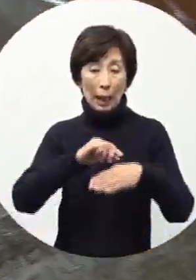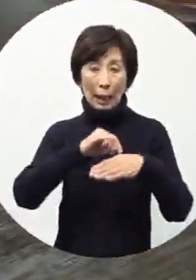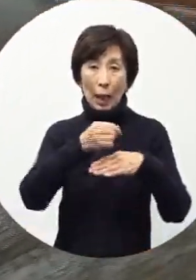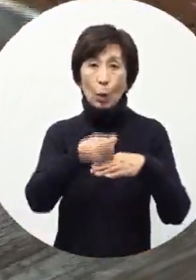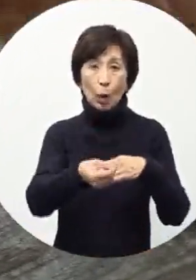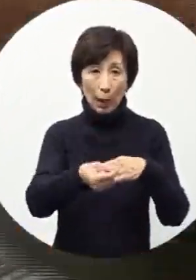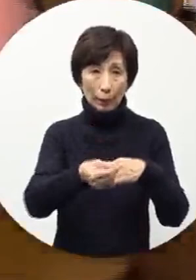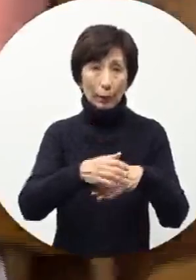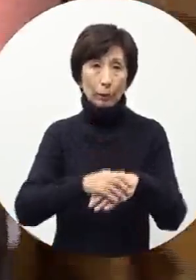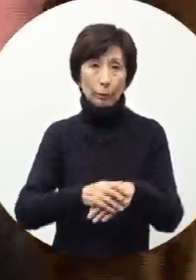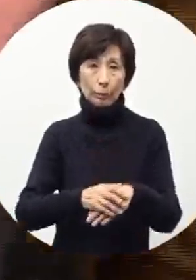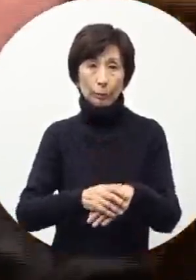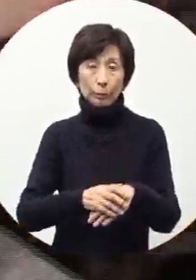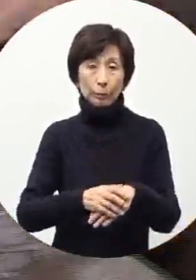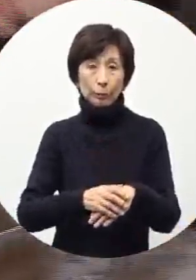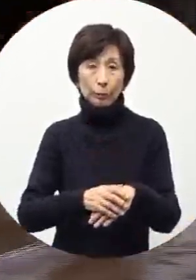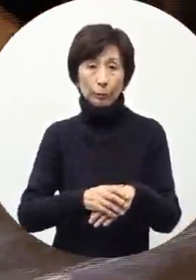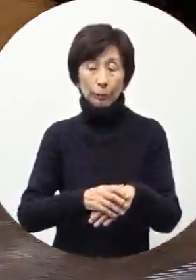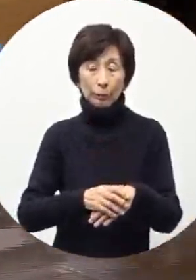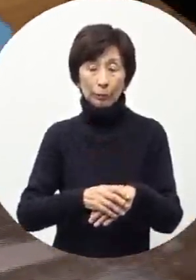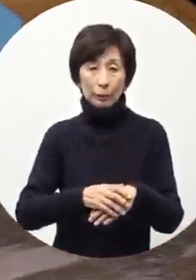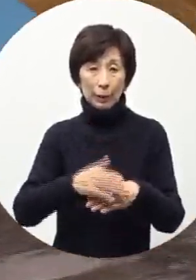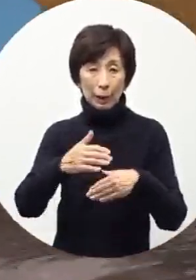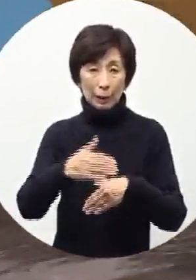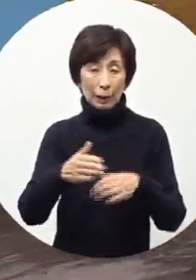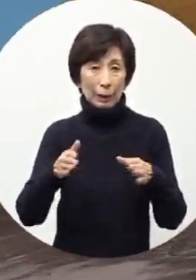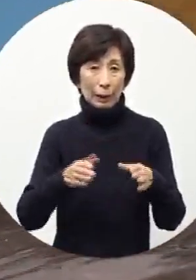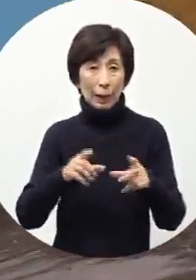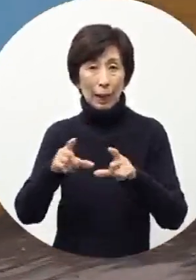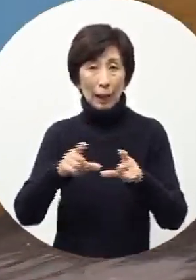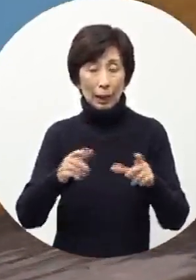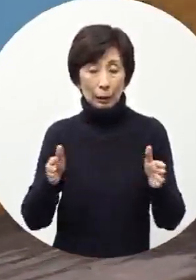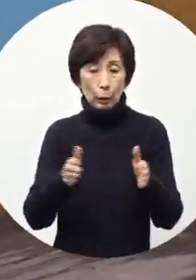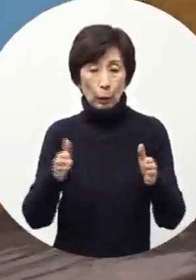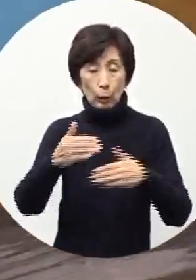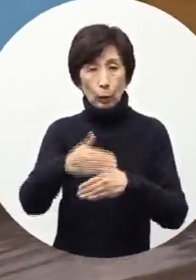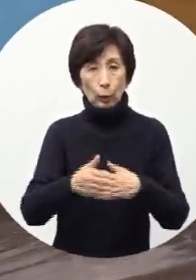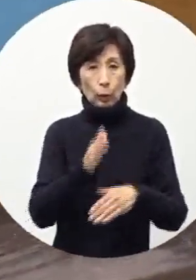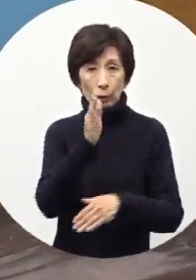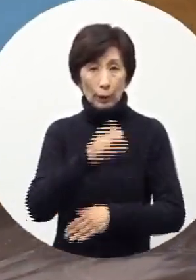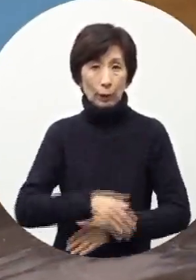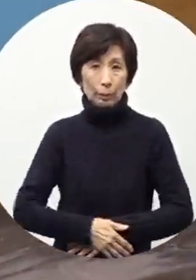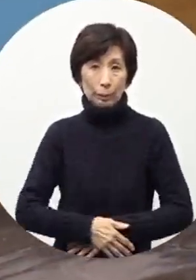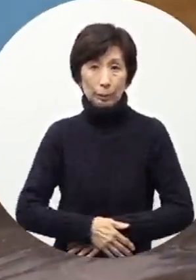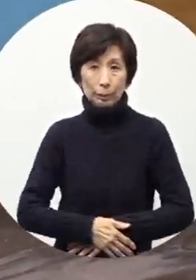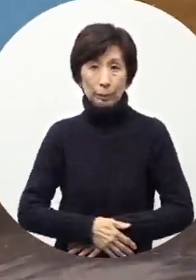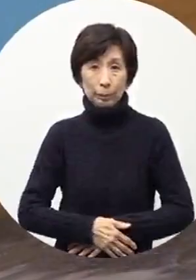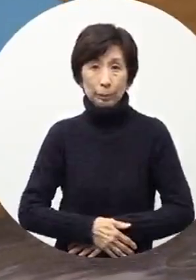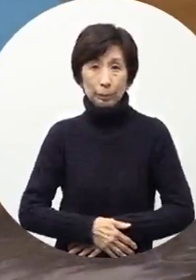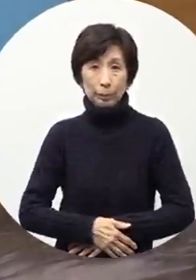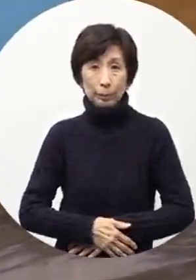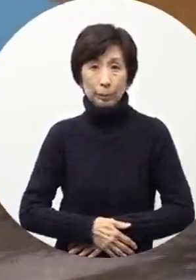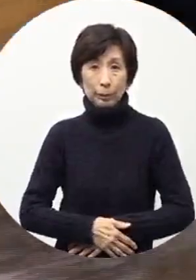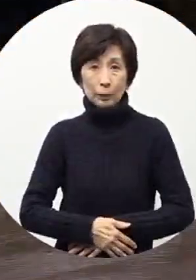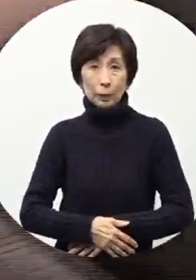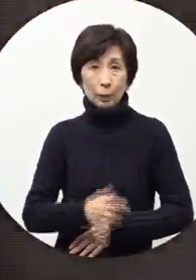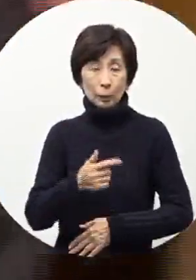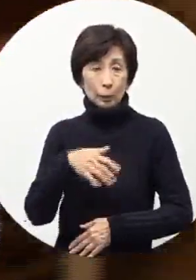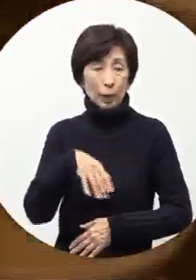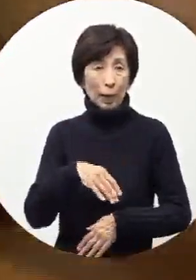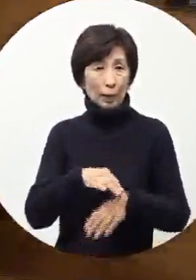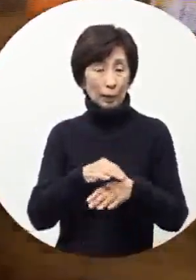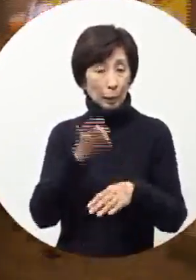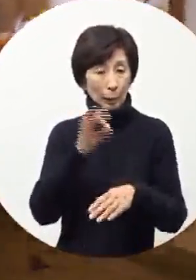を剥いでいただいて、あとちょっと余分なところ出っ張ったところとかあるんで、まあ、落としていただいて、まあ、形を整えていただきます。鶏胸見たことありますか。 あ